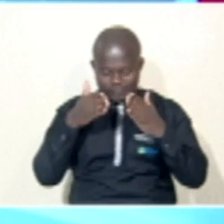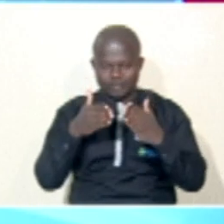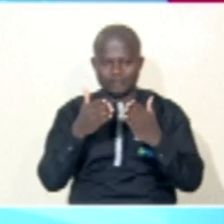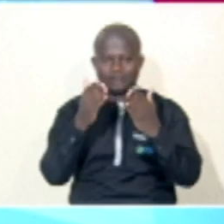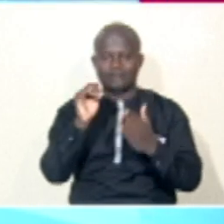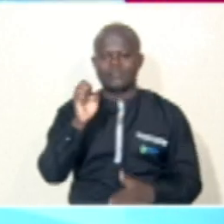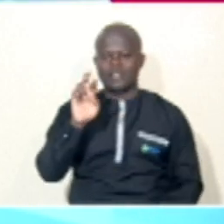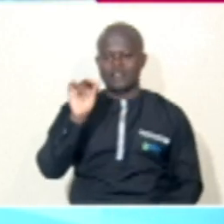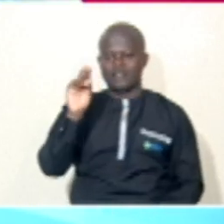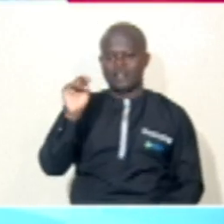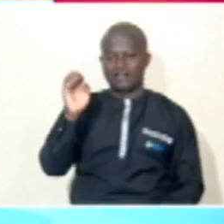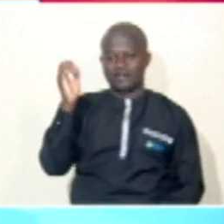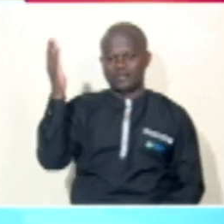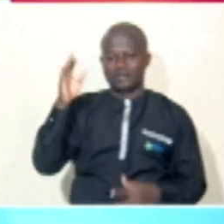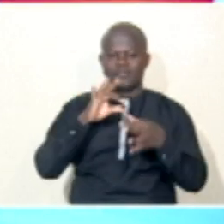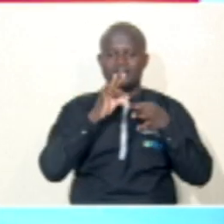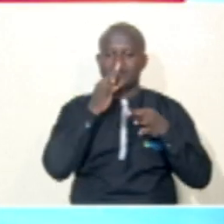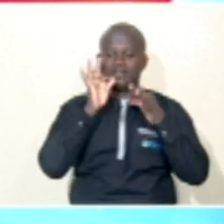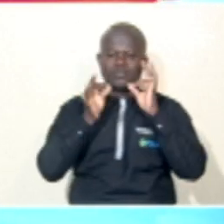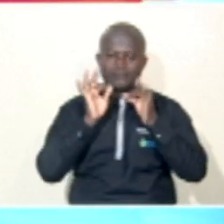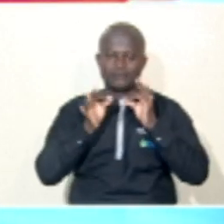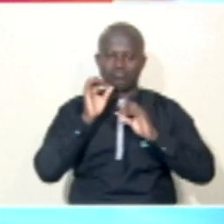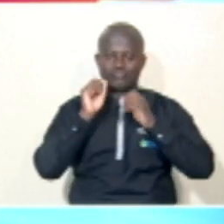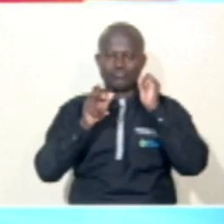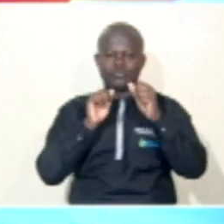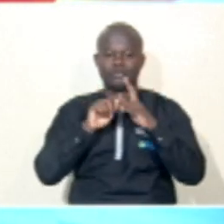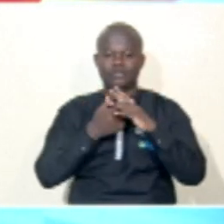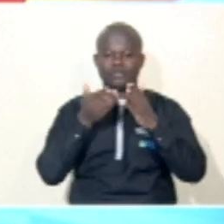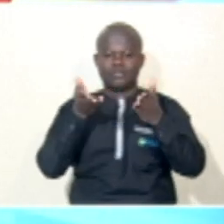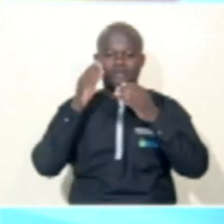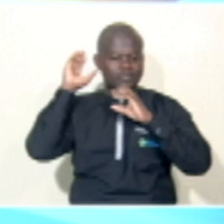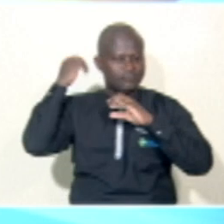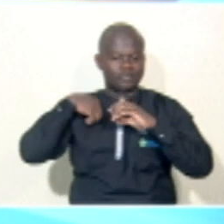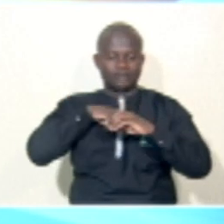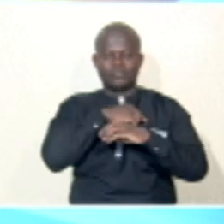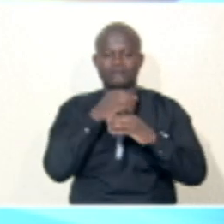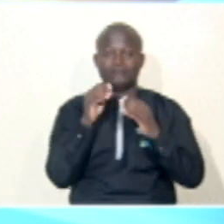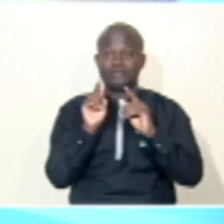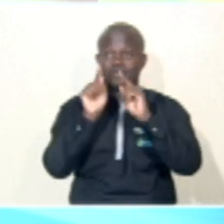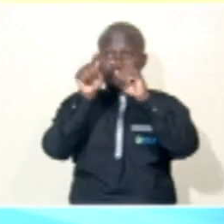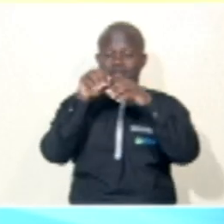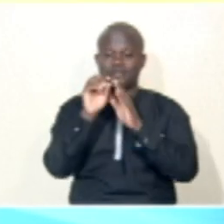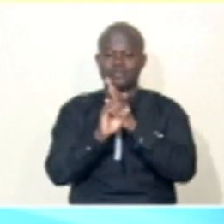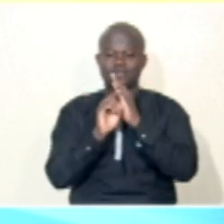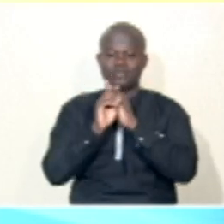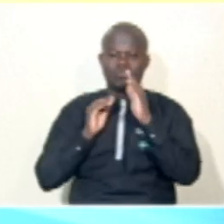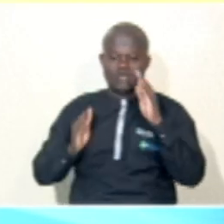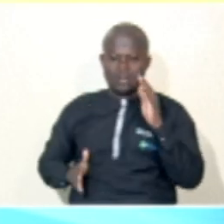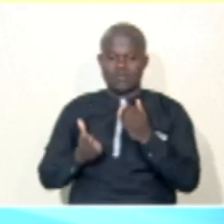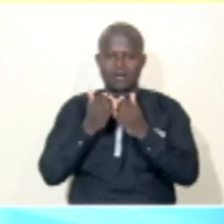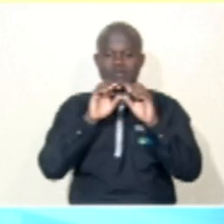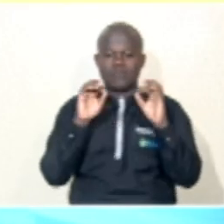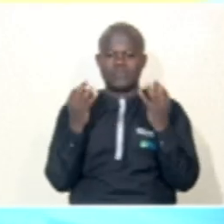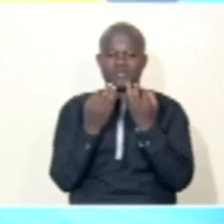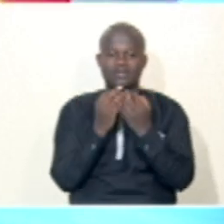nanjye Vrine Murerwa ngiye gufatanya na Fideli Irizaba Imbuto dutangira n'aya makuru reka twerekeze mu karere ka Huye aho